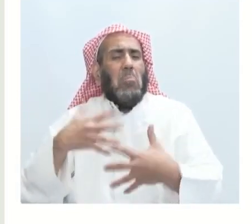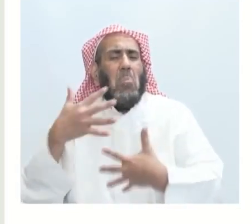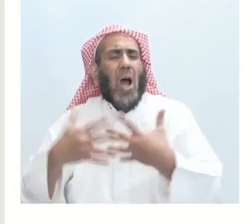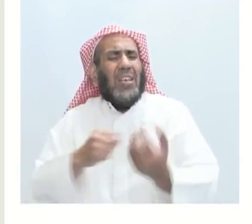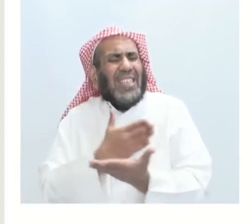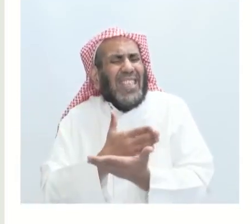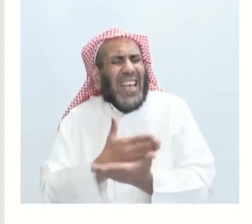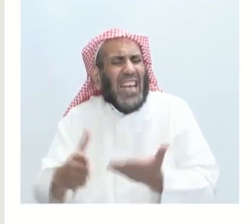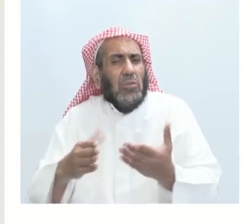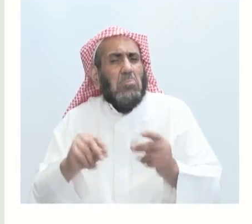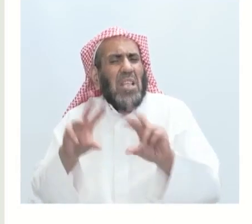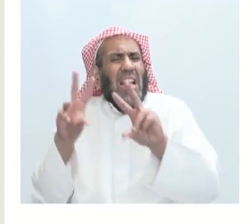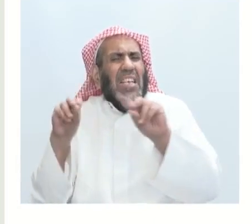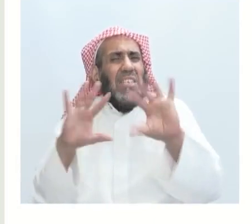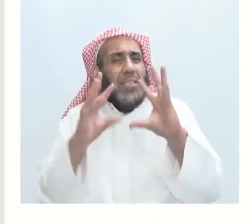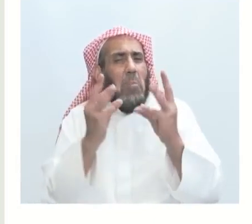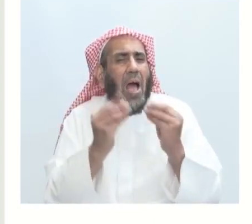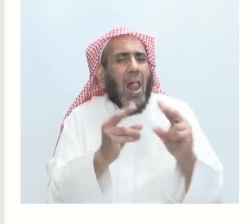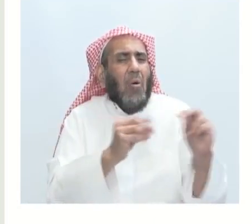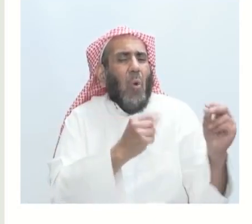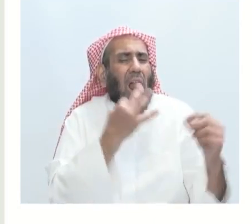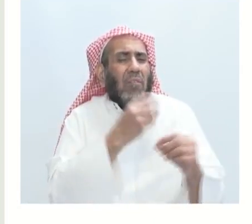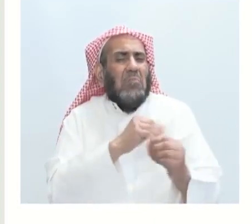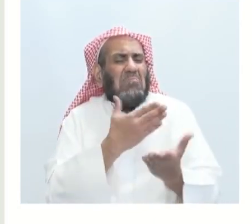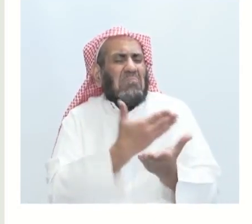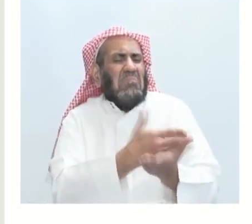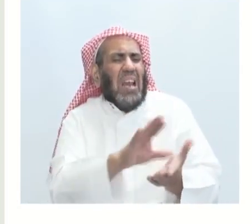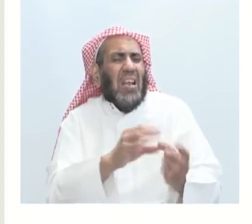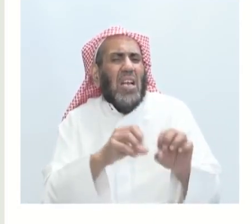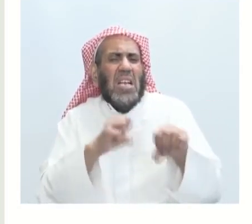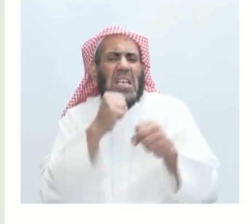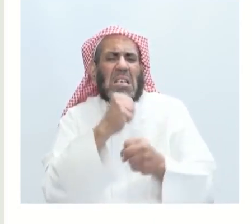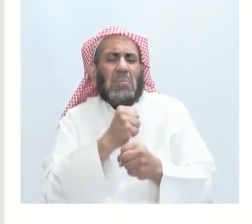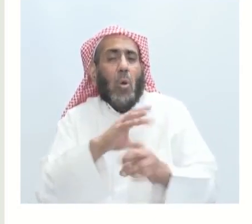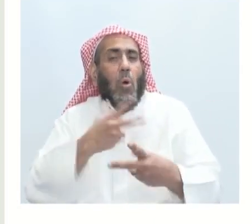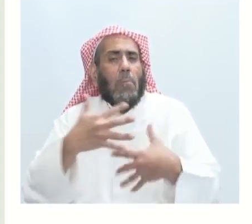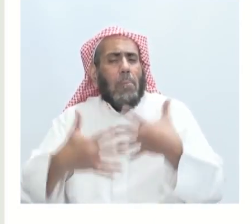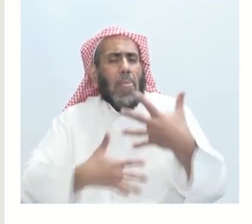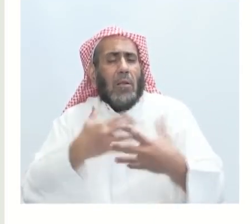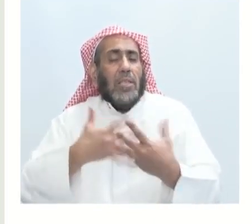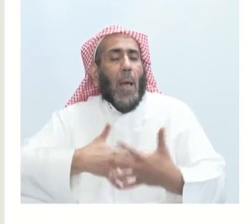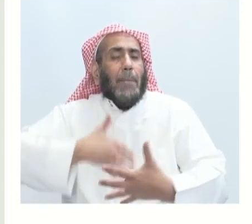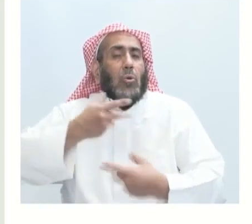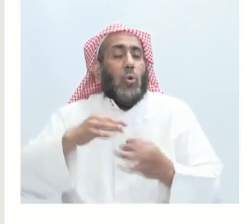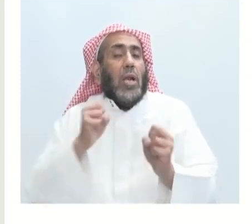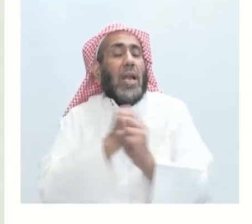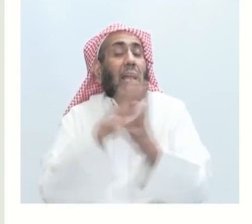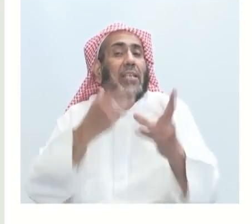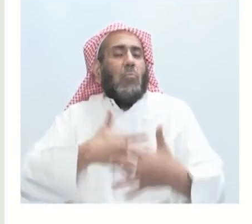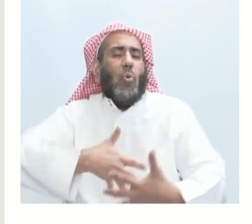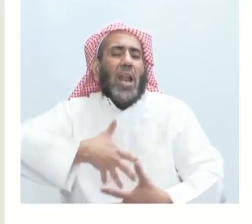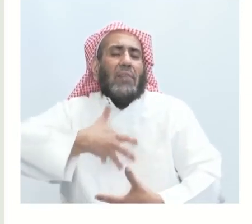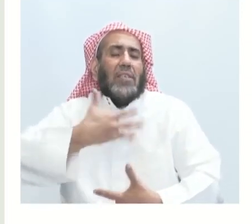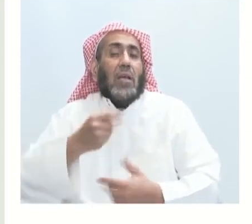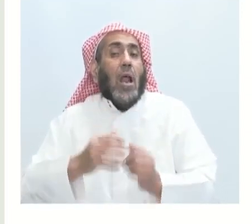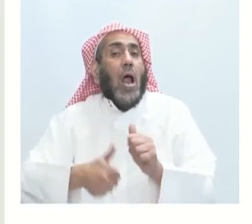التخلص من البديع والزخرفه اللفظيه وترك القوالب الجامده واخذوا يحاولون التعبير الحر عن عصرهم وعن نفسياتهم